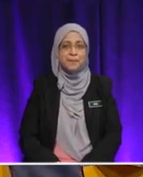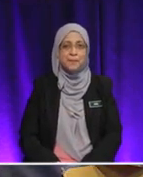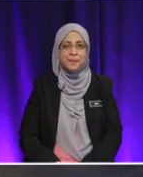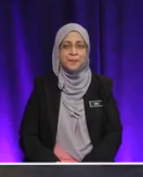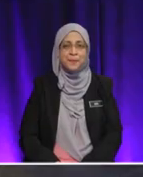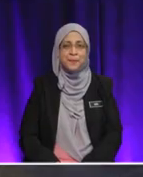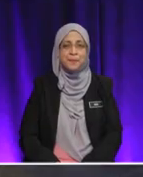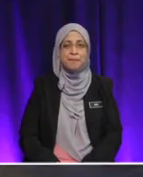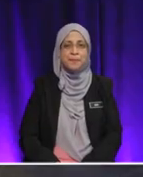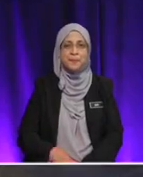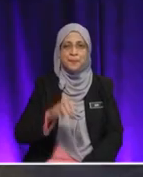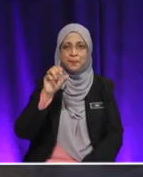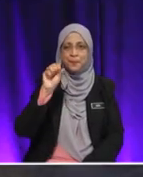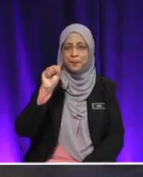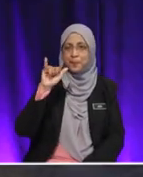katanya